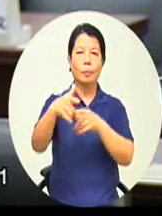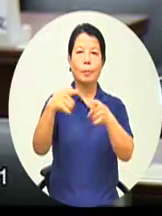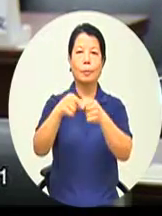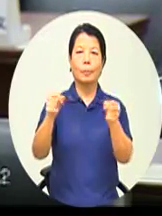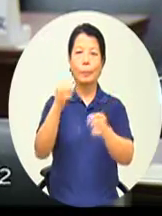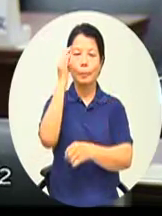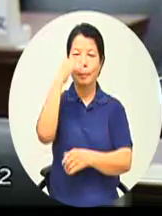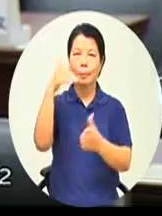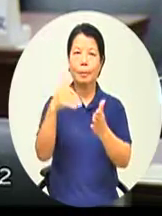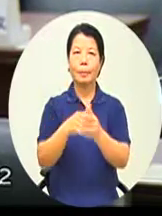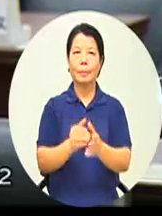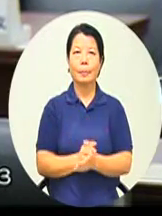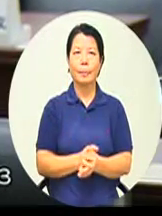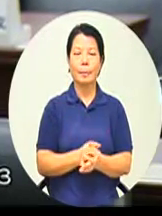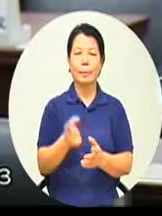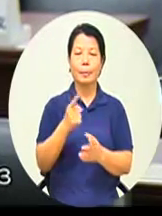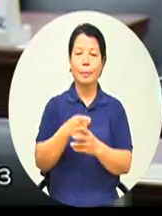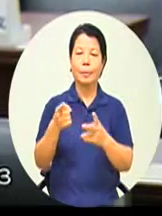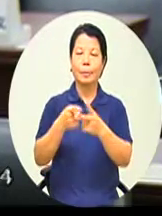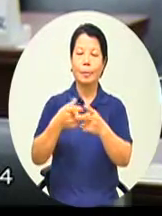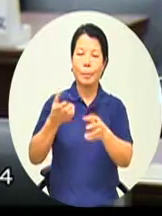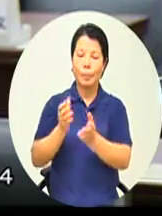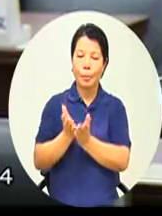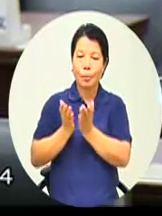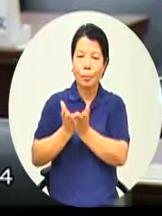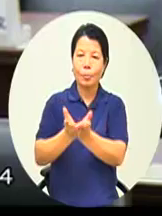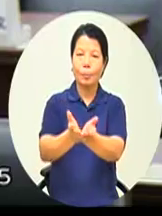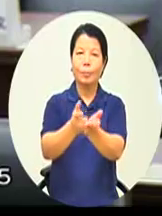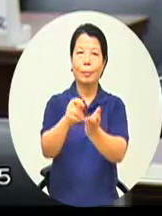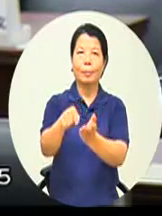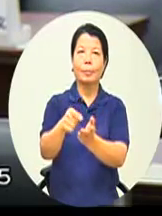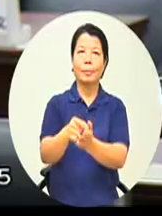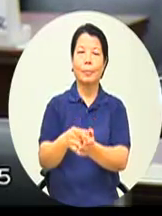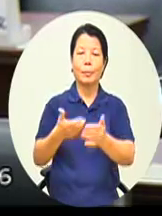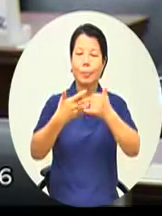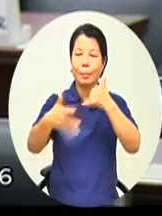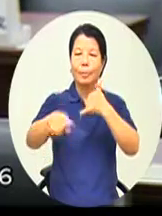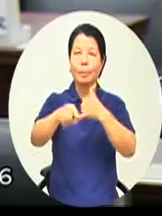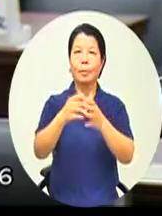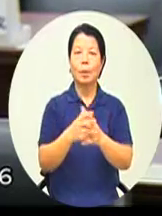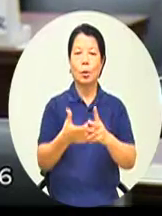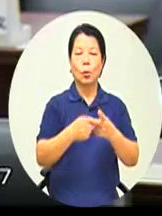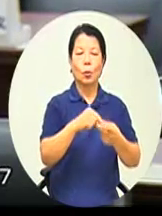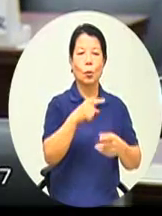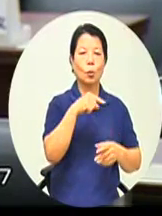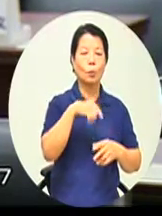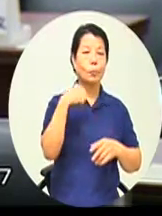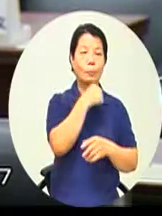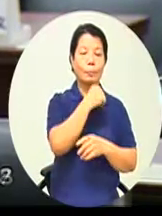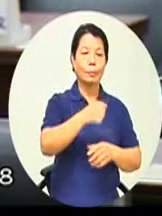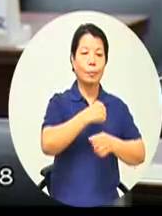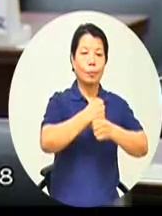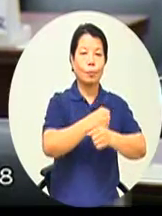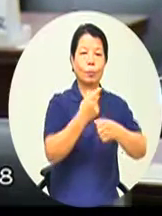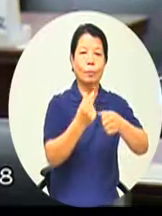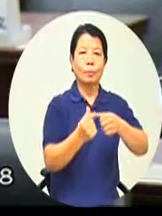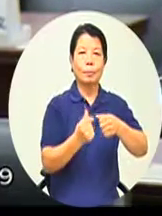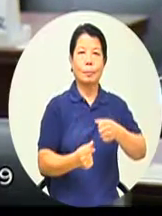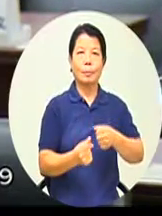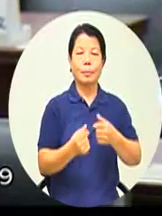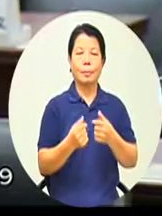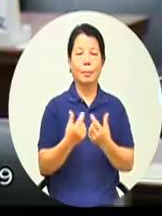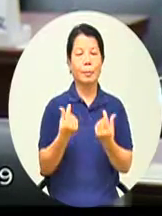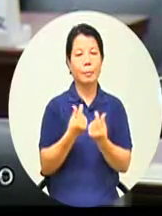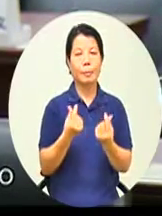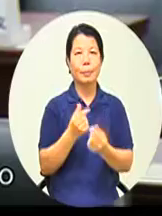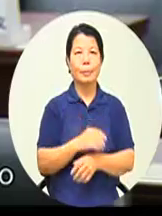咱的小樽运河。啊，发觉讲，哎，啊，甲咱高雄的博物真共款。啊，我后来问咧到底